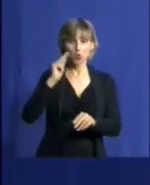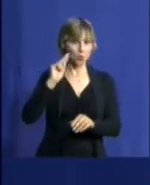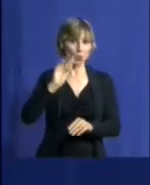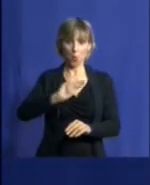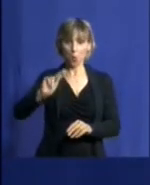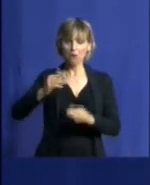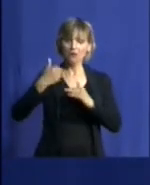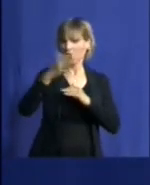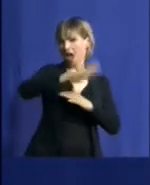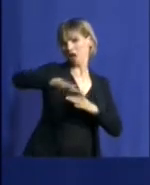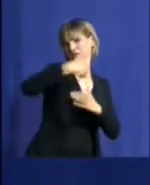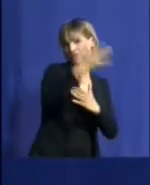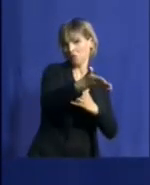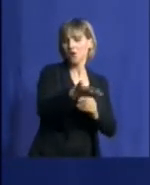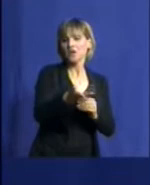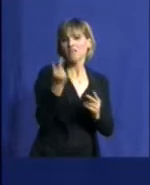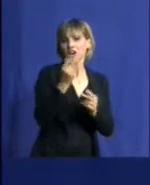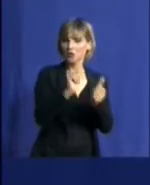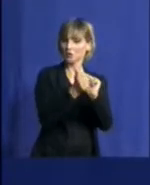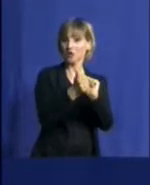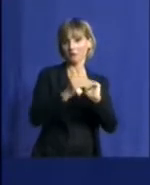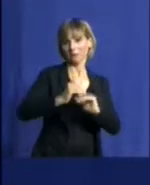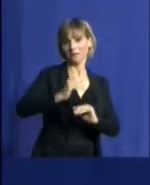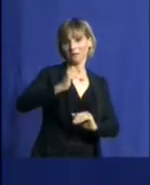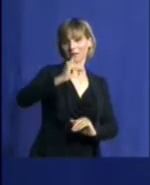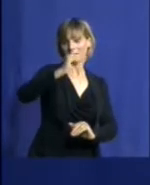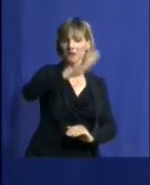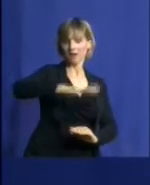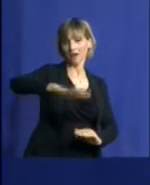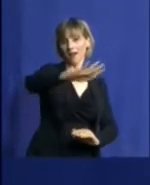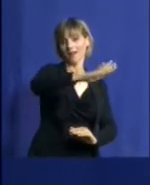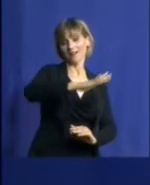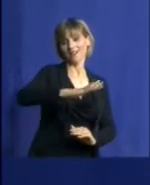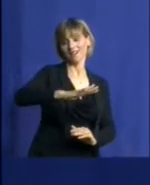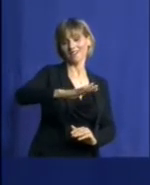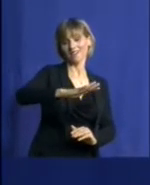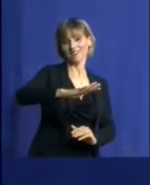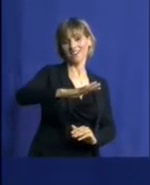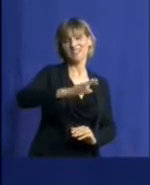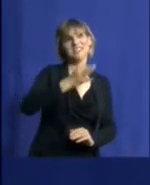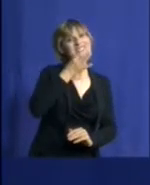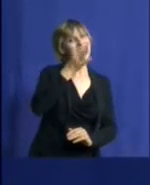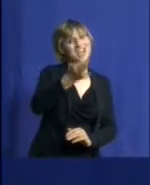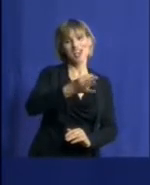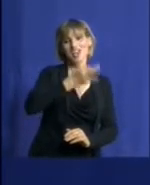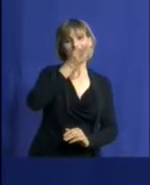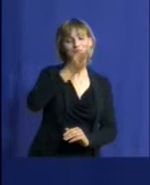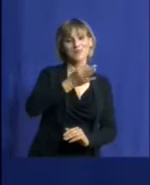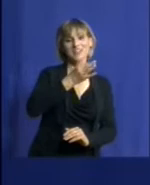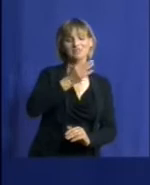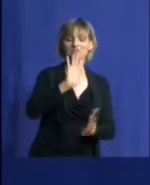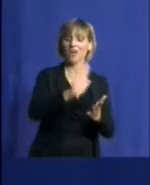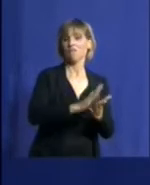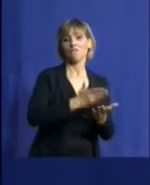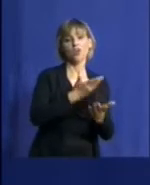stata molto fortunata, perché in ambito sportivo sono cresciuta in una realtà che ha sempre messo i valori